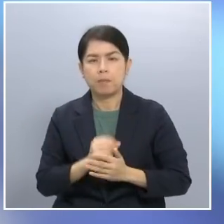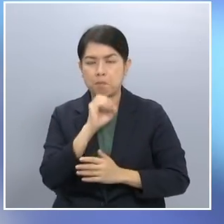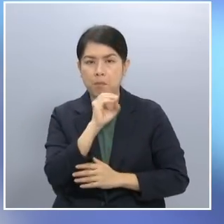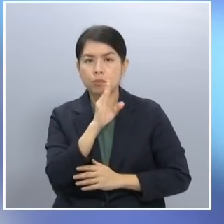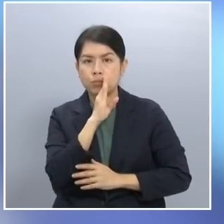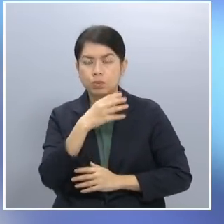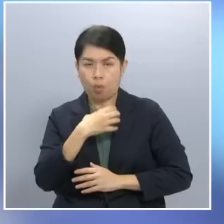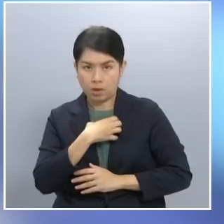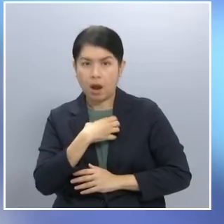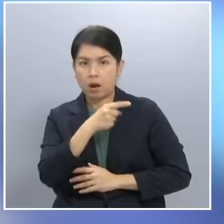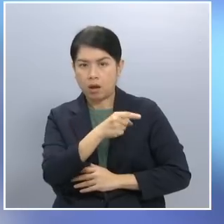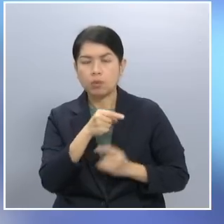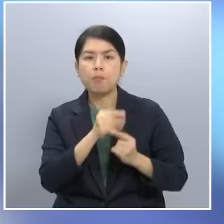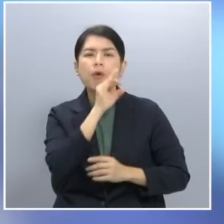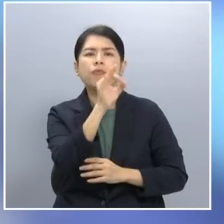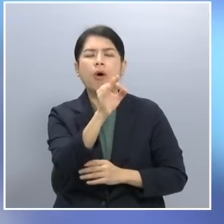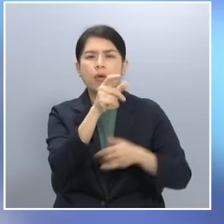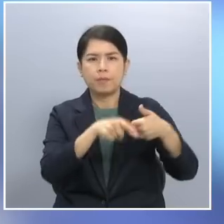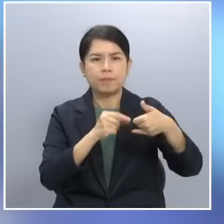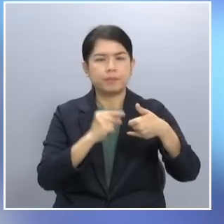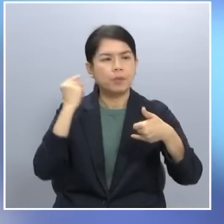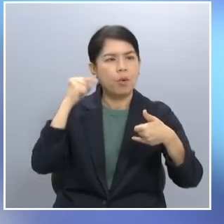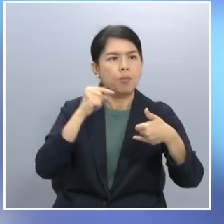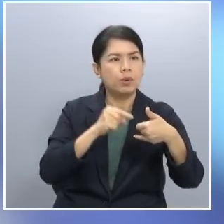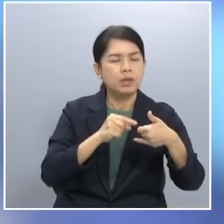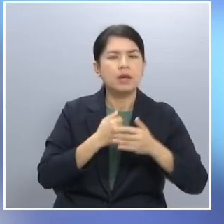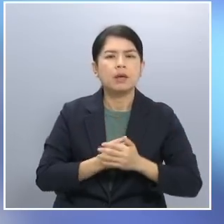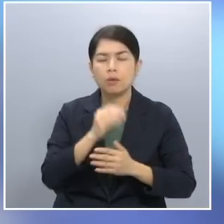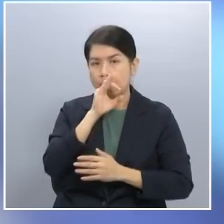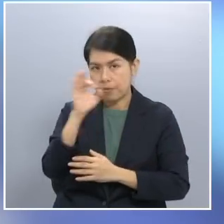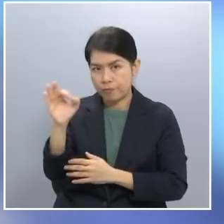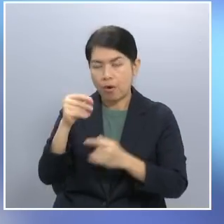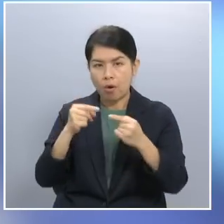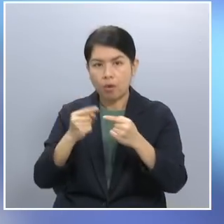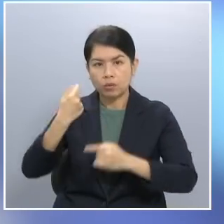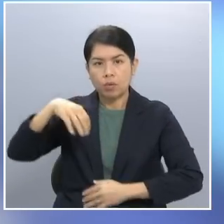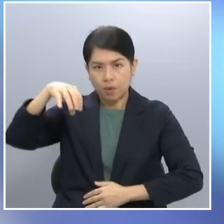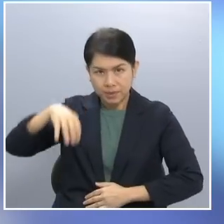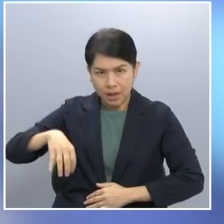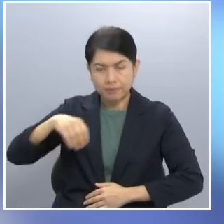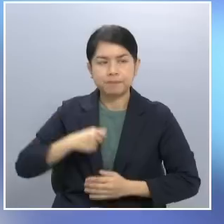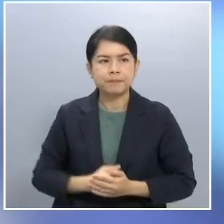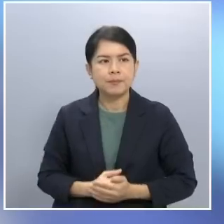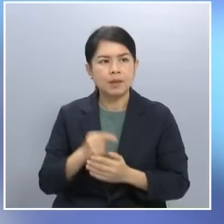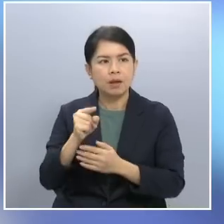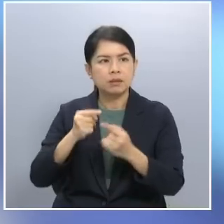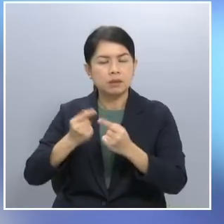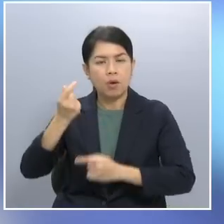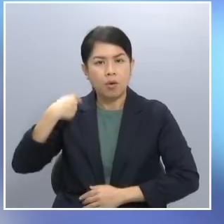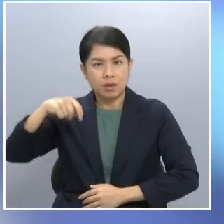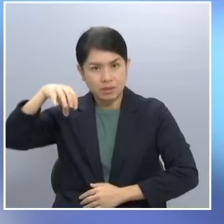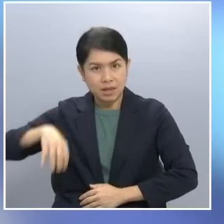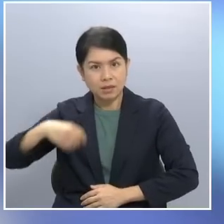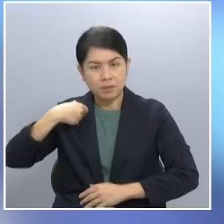าแล้วกันทางฝั่งของคุณกมลพรเนี่ยแกก็เลยไปร้องต่อศาลนะฮะศาลเนี่ยท่านก็เลยมีการออกหมายมาผู้ชม